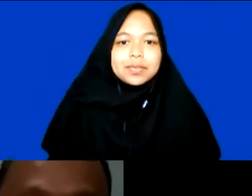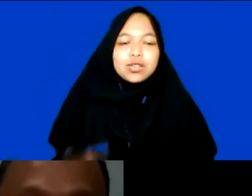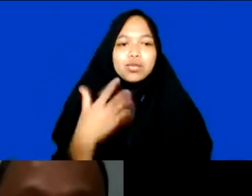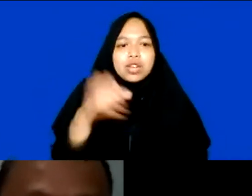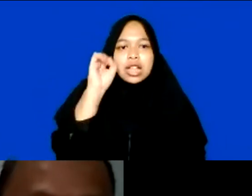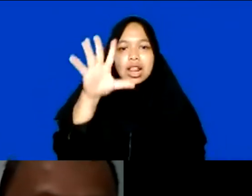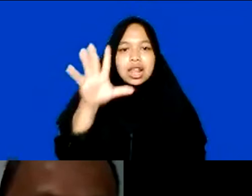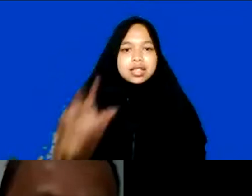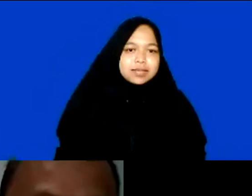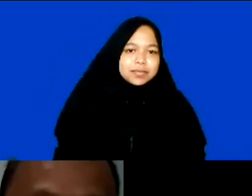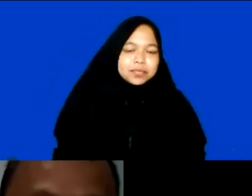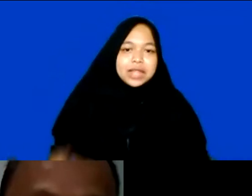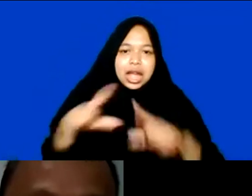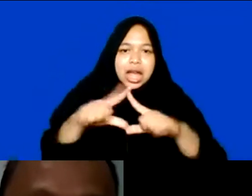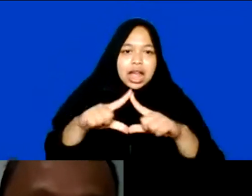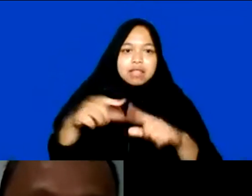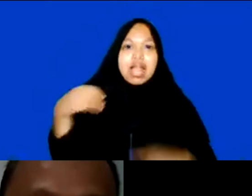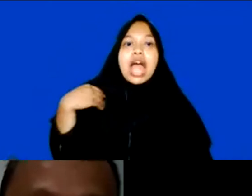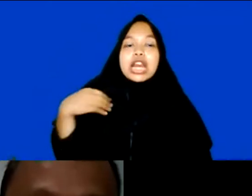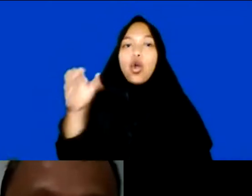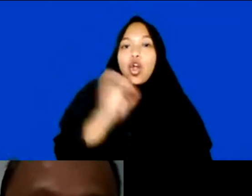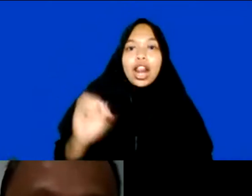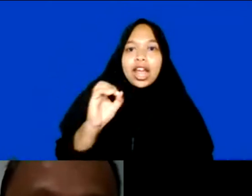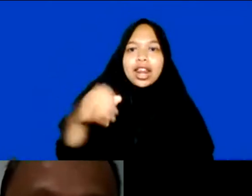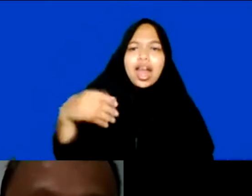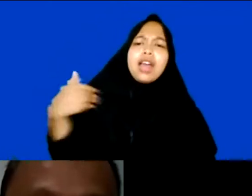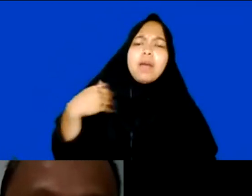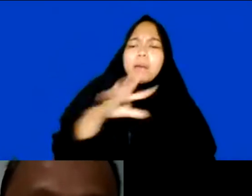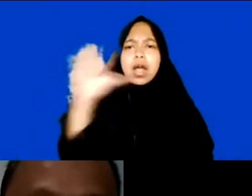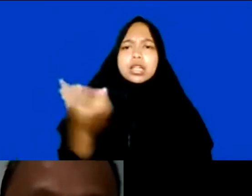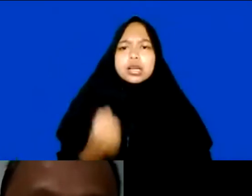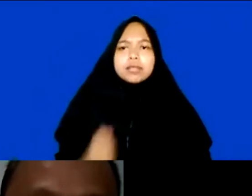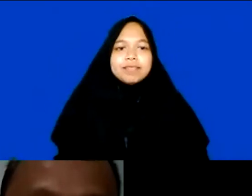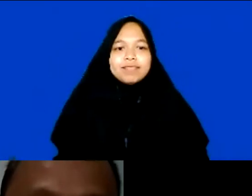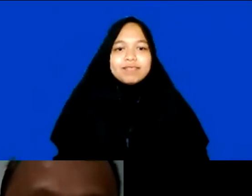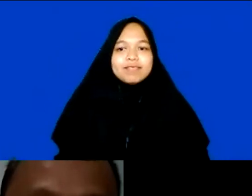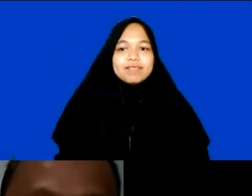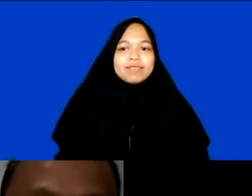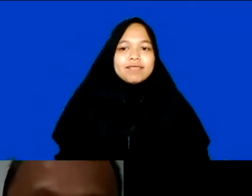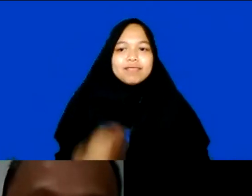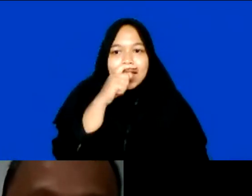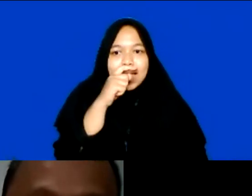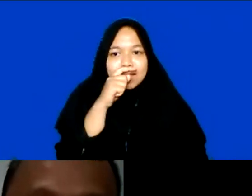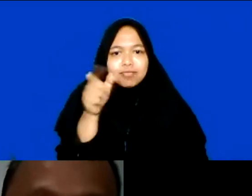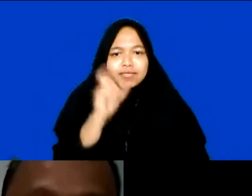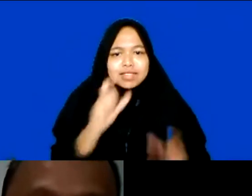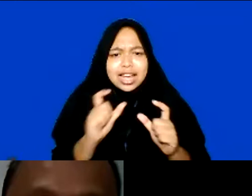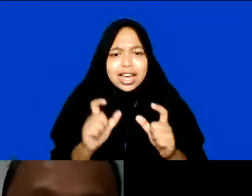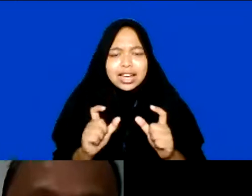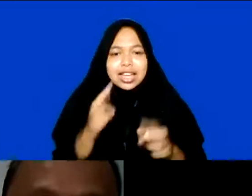Beda. Untuk alatnya, alatnya ada di online, Pak. Alatnya ada di online. Tinggal dicari aja. Craft, online ada, Pak, ya? Ini apa